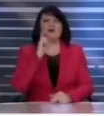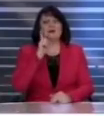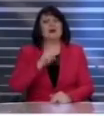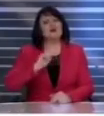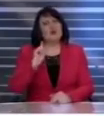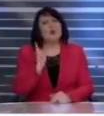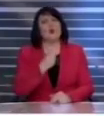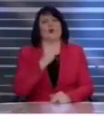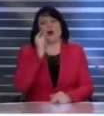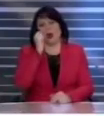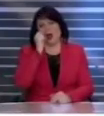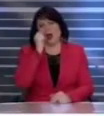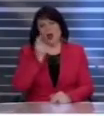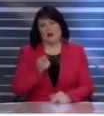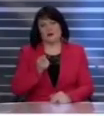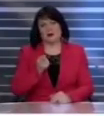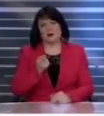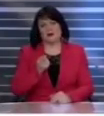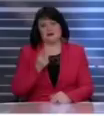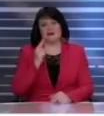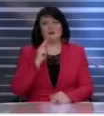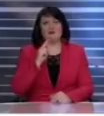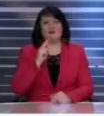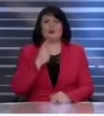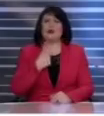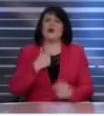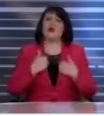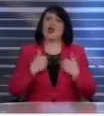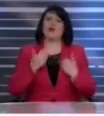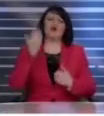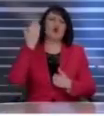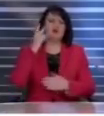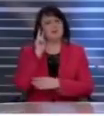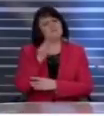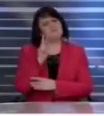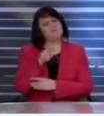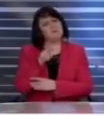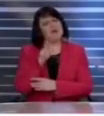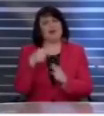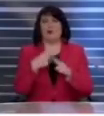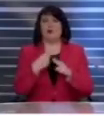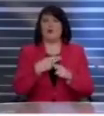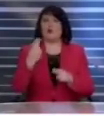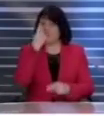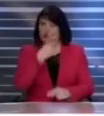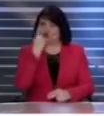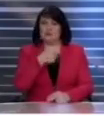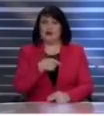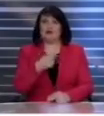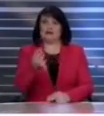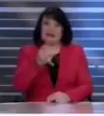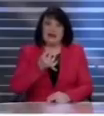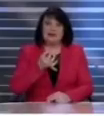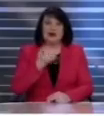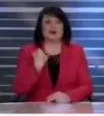άνδρες που από μακριά έστω παρατηρούσα όταν ήμουν νέος και οι οποίοι κατάφεραν να πούν όχι